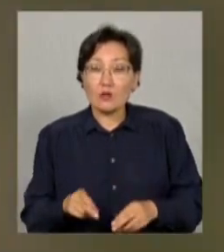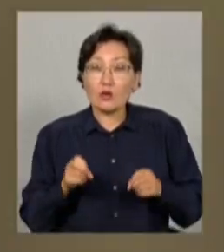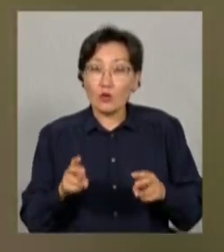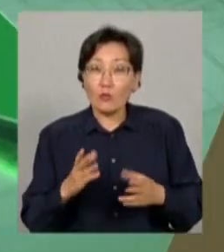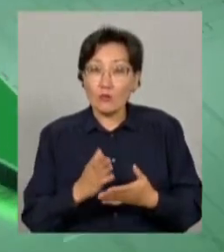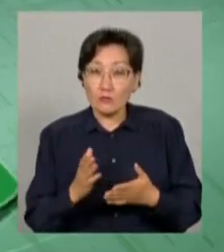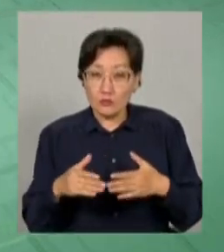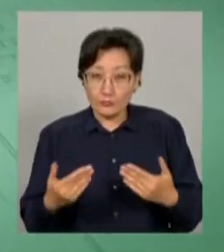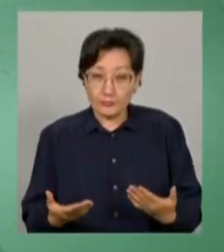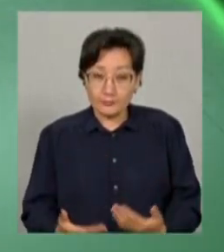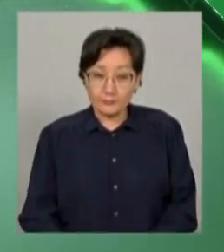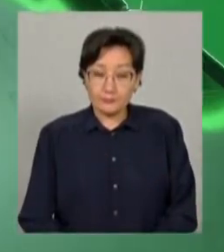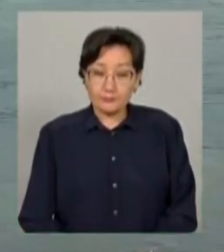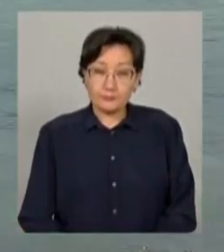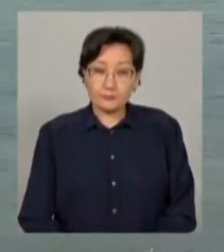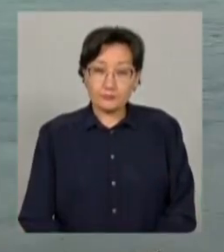ма?